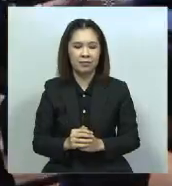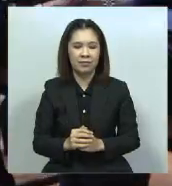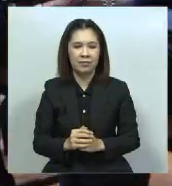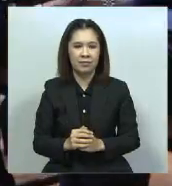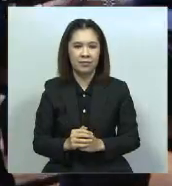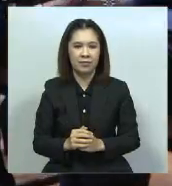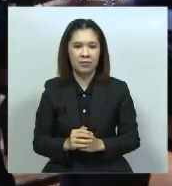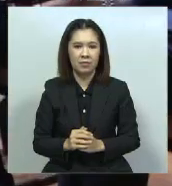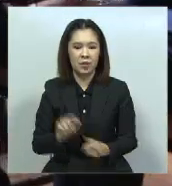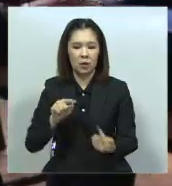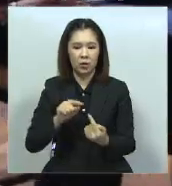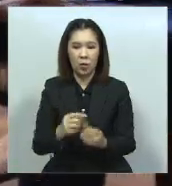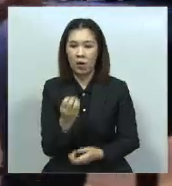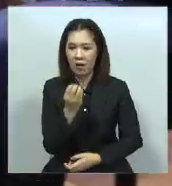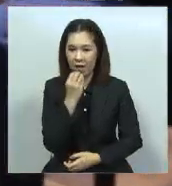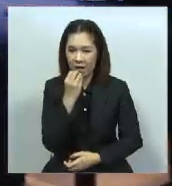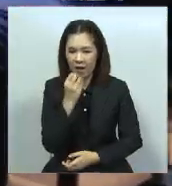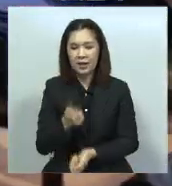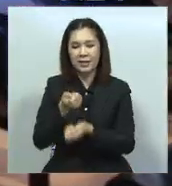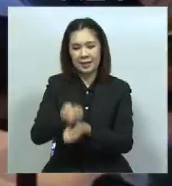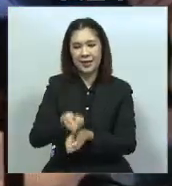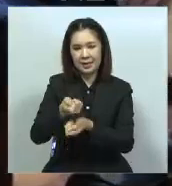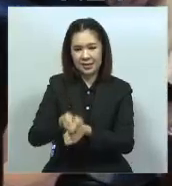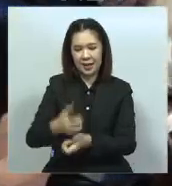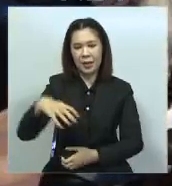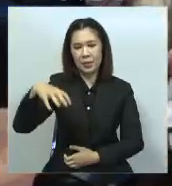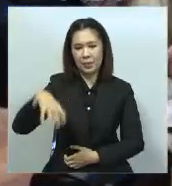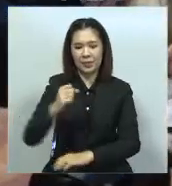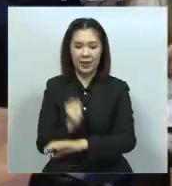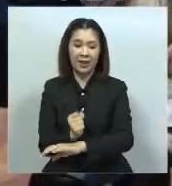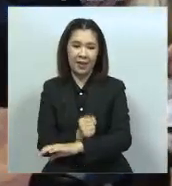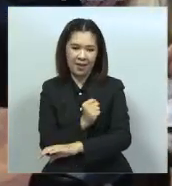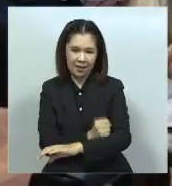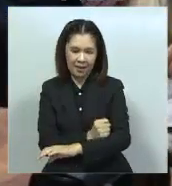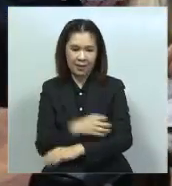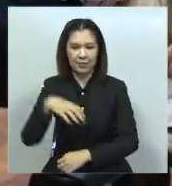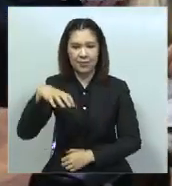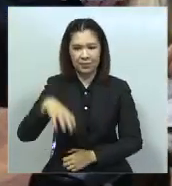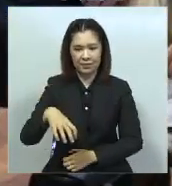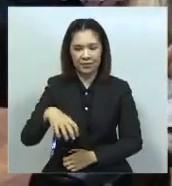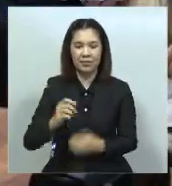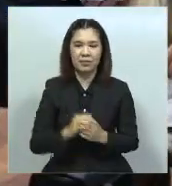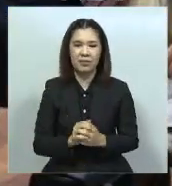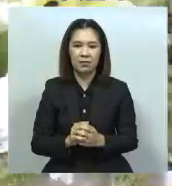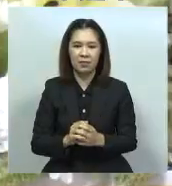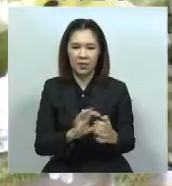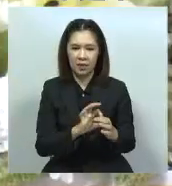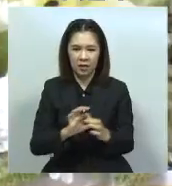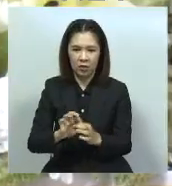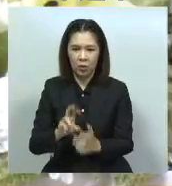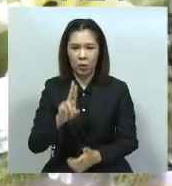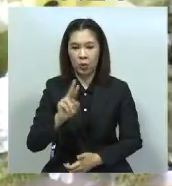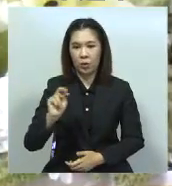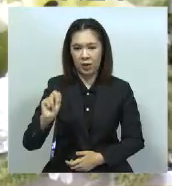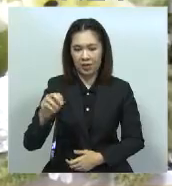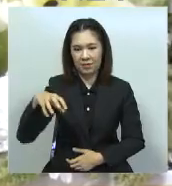ารและเกษตรแห่งสหประชาชาติองค์การแรงงานระหว่างประเทศแล้วก็องค์กรเครือข่ายนะครับจากสหประชาชา